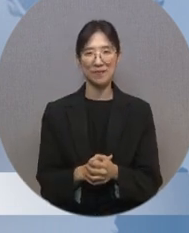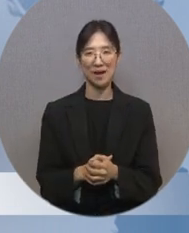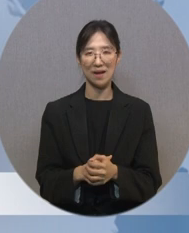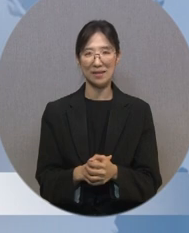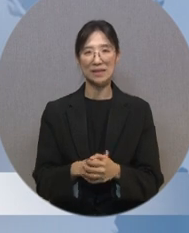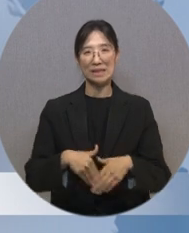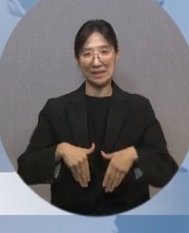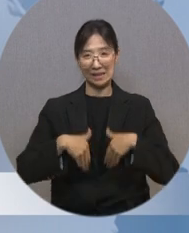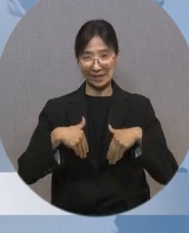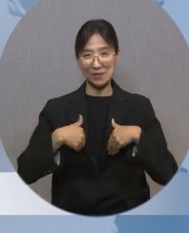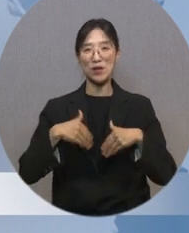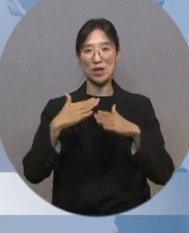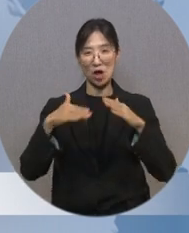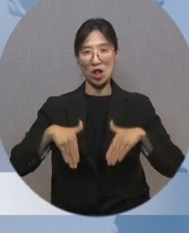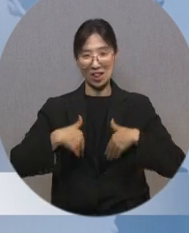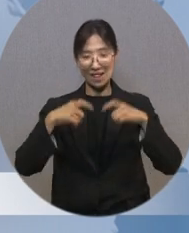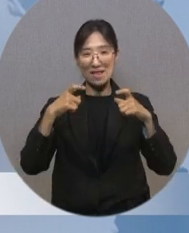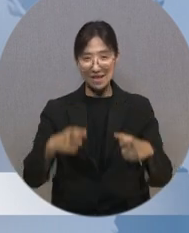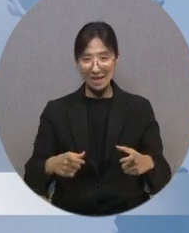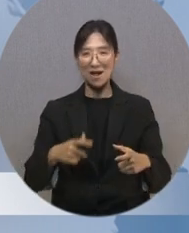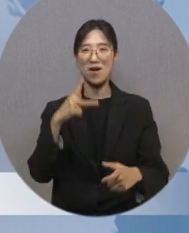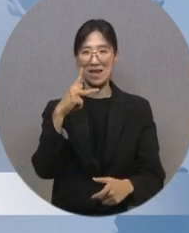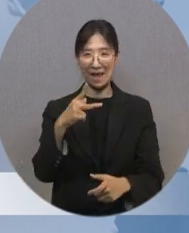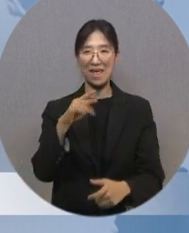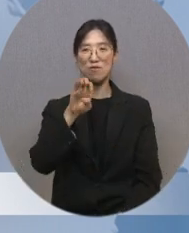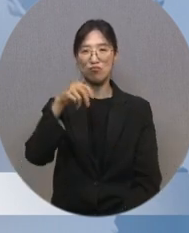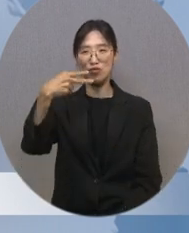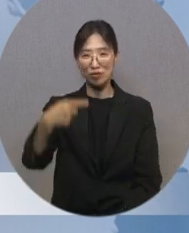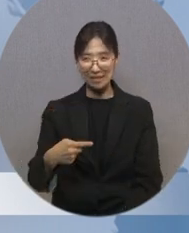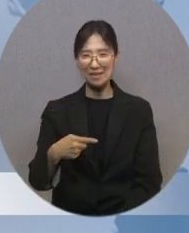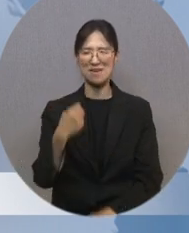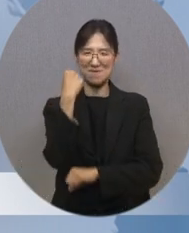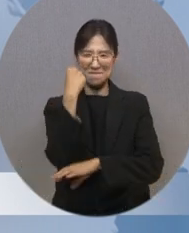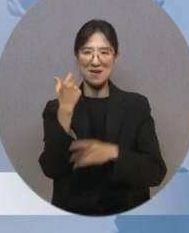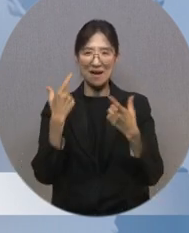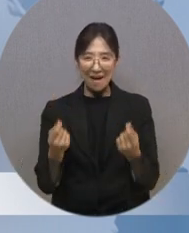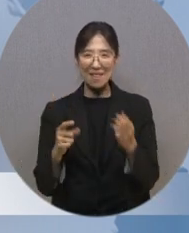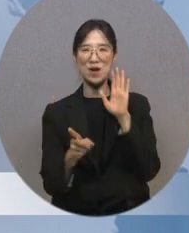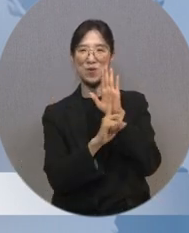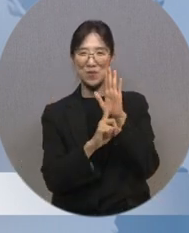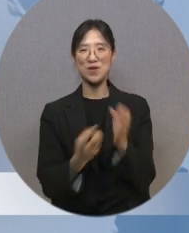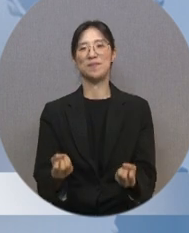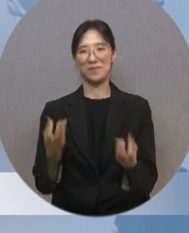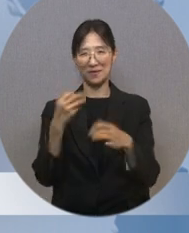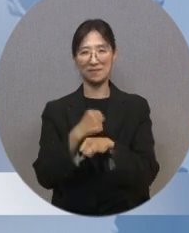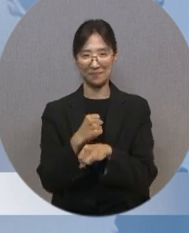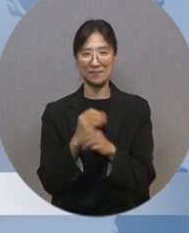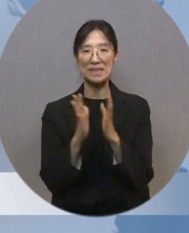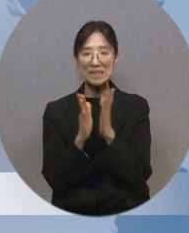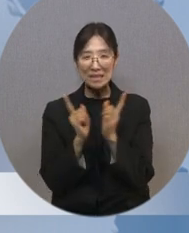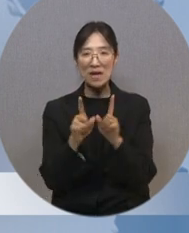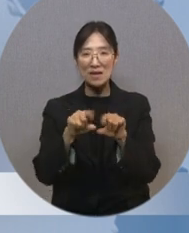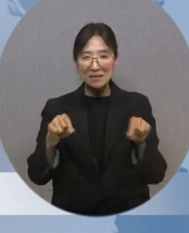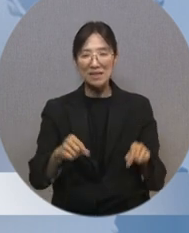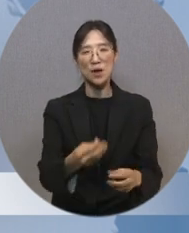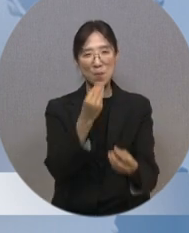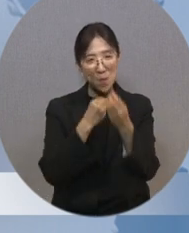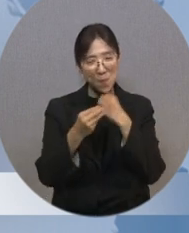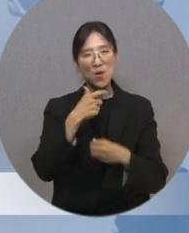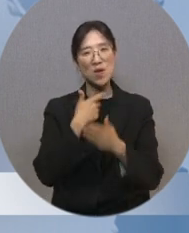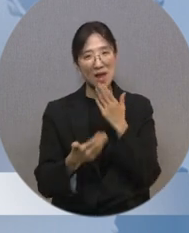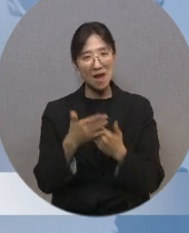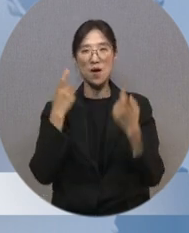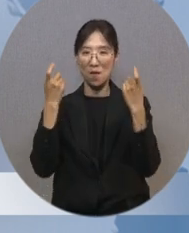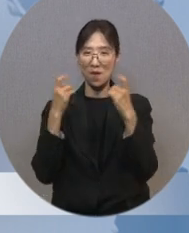음식이 K-푸드의 본 고장임을 알리기 위해 큰 잔치가 벌어졌습니다. 직접 음식을 맛보고 체험하는